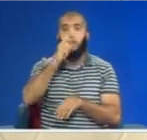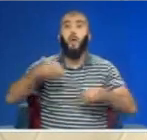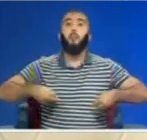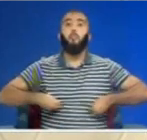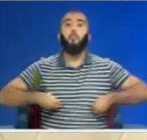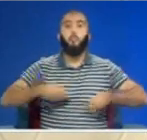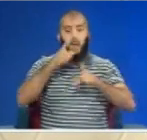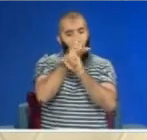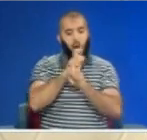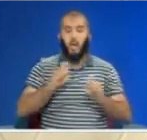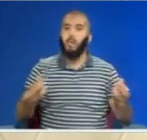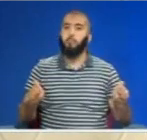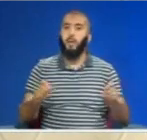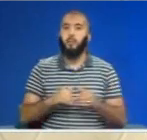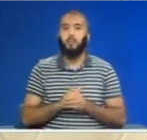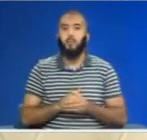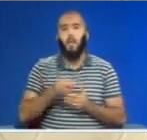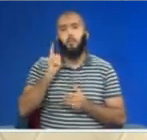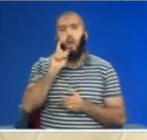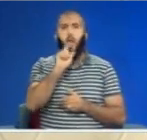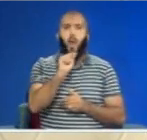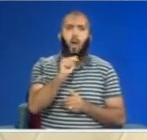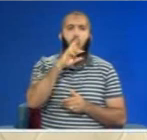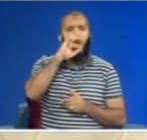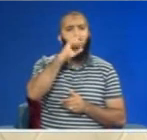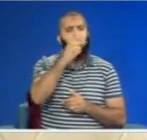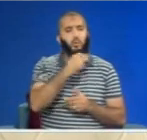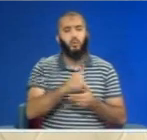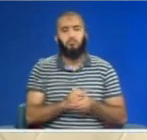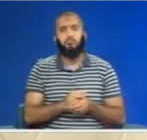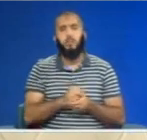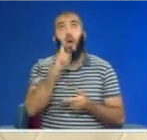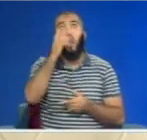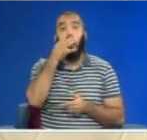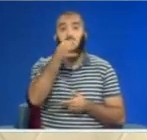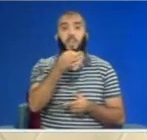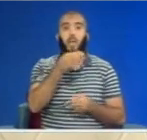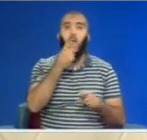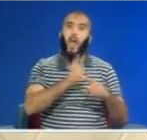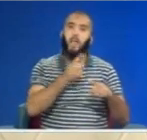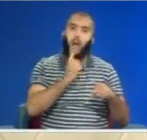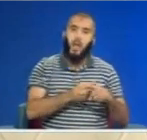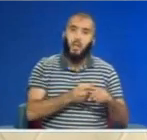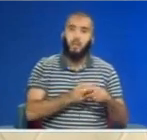ولكن كانوا يستعملون النساء، النساء الذي ذكره الله تعالى أنه كفر.